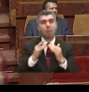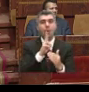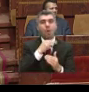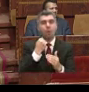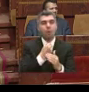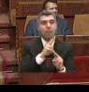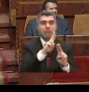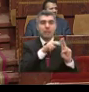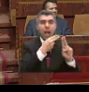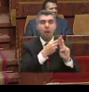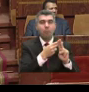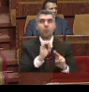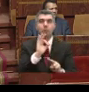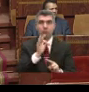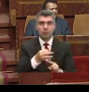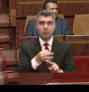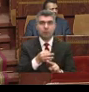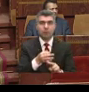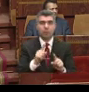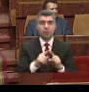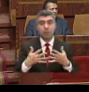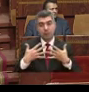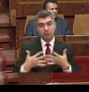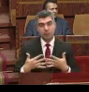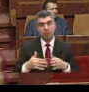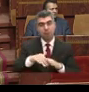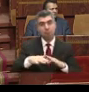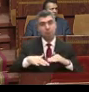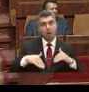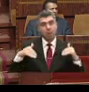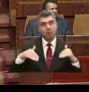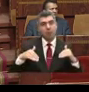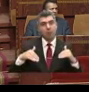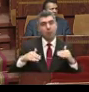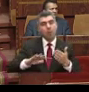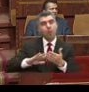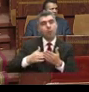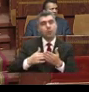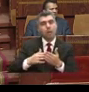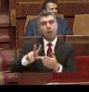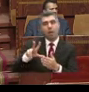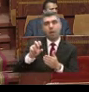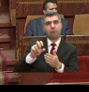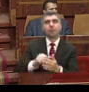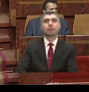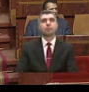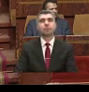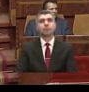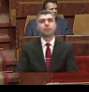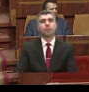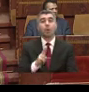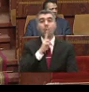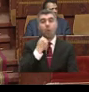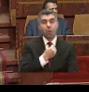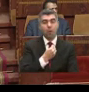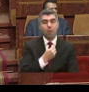تجاوب. إما النقاش خصو يكون هنا في البرلمان، وإما غيكون على برا بالطريقة اللي كنعرفوا. الحكومة